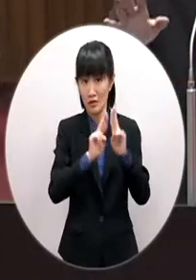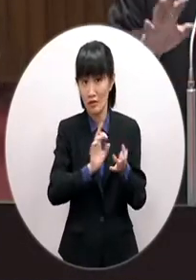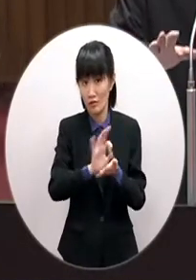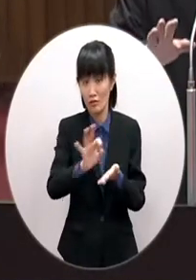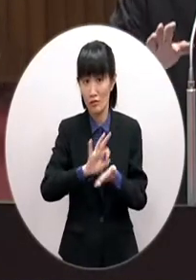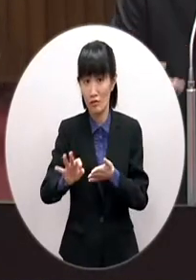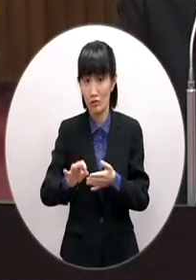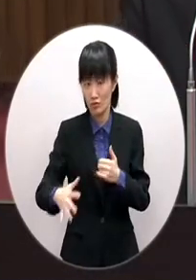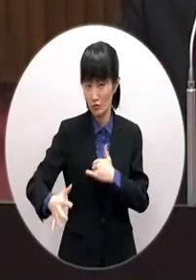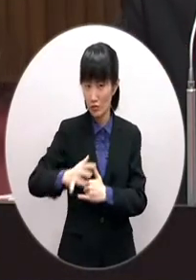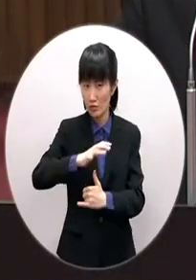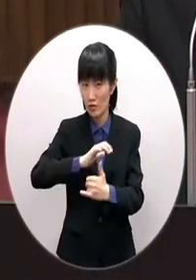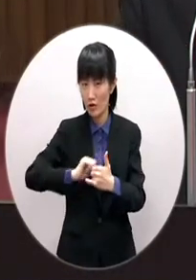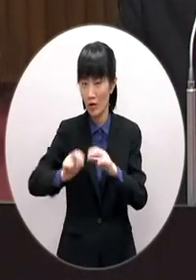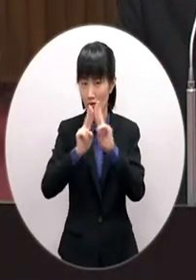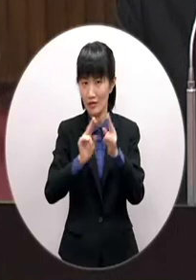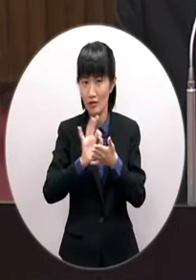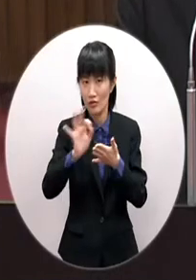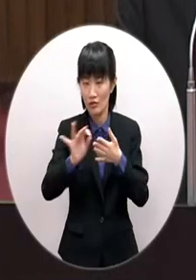台湾供电的